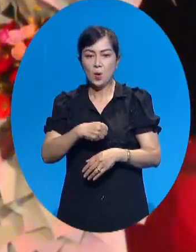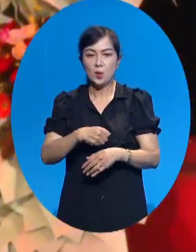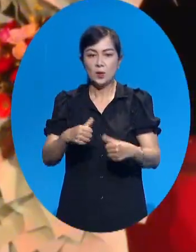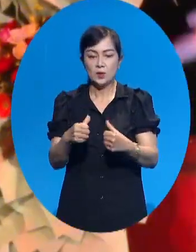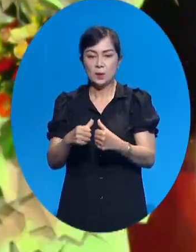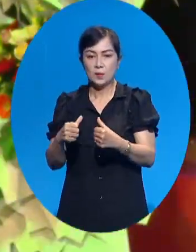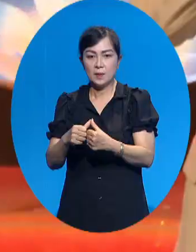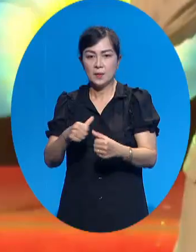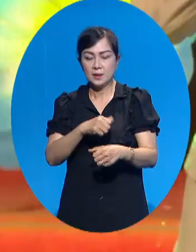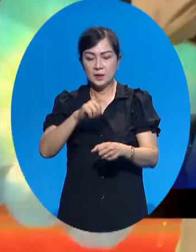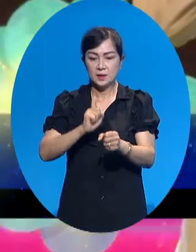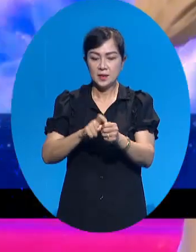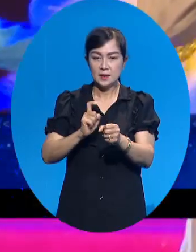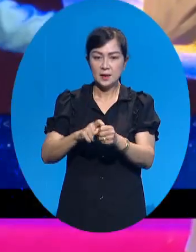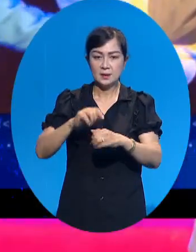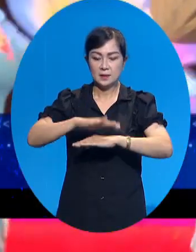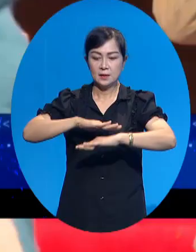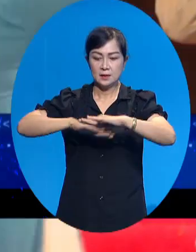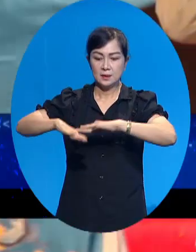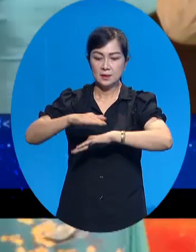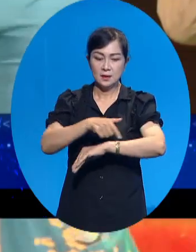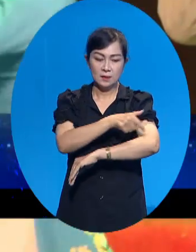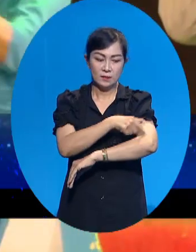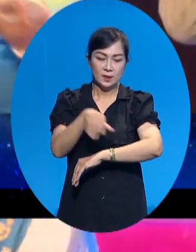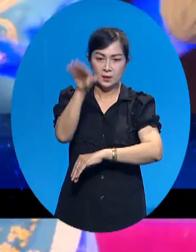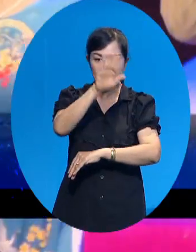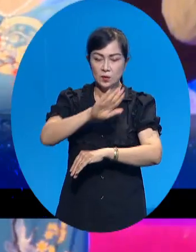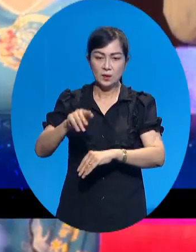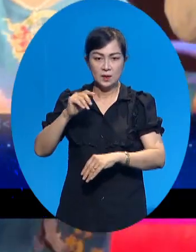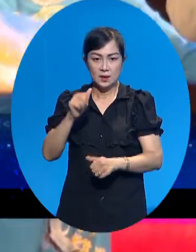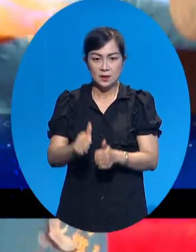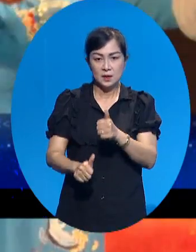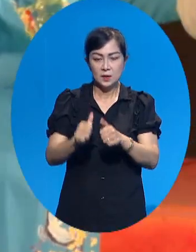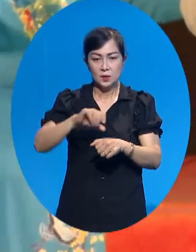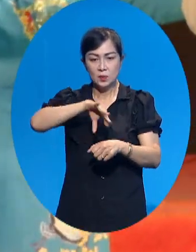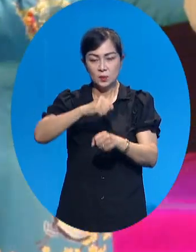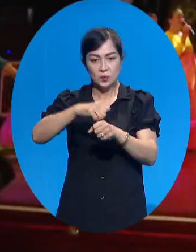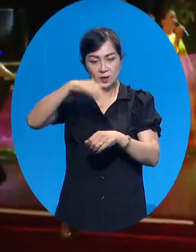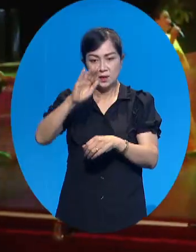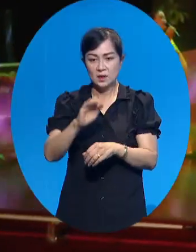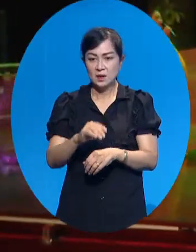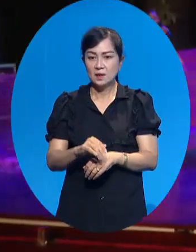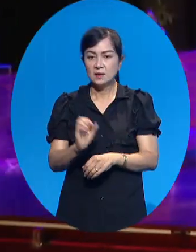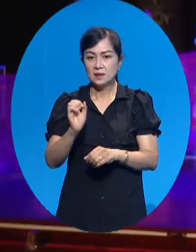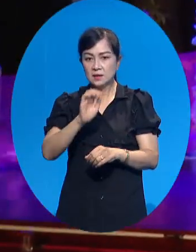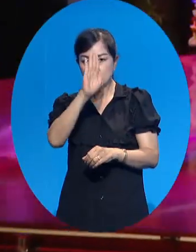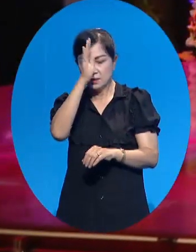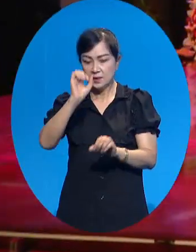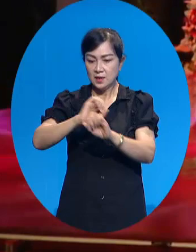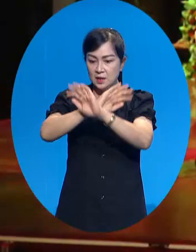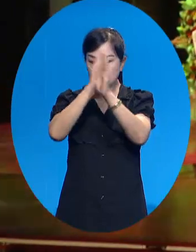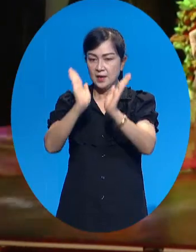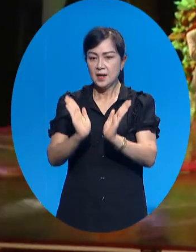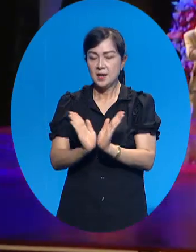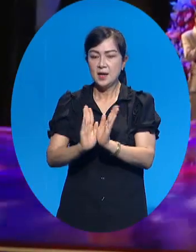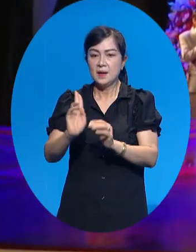đóng góp của người cao tuổi trong công cuộc xây dựng và bảo vệ Tổ quốc trong phong trào thi đua tuổi cao gương sáng. Lễ bế mạc liên hoan